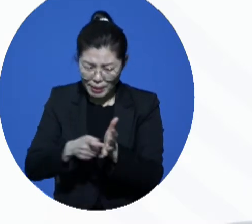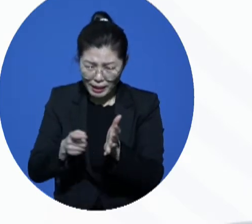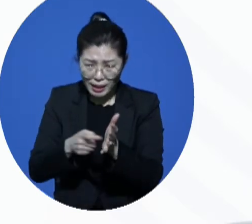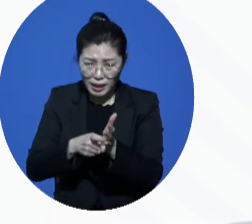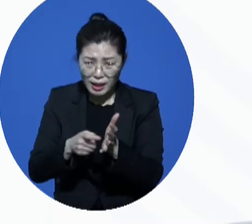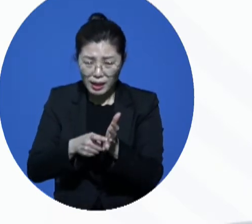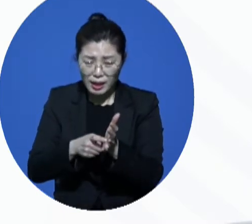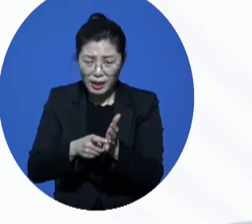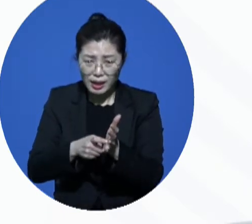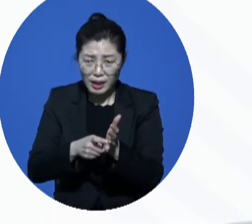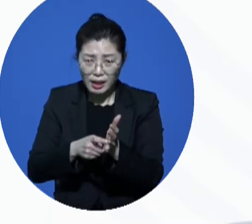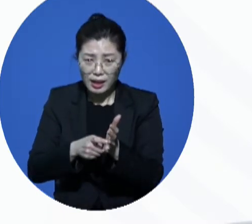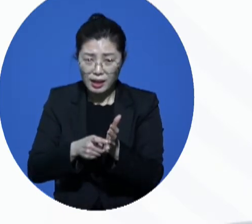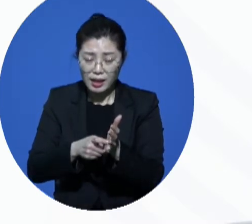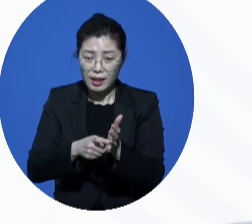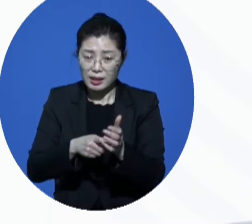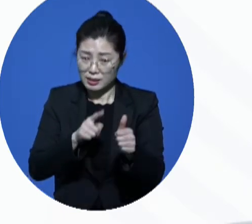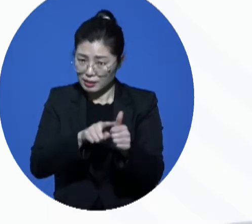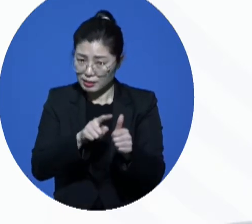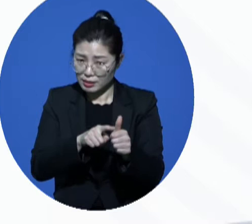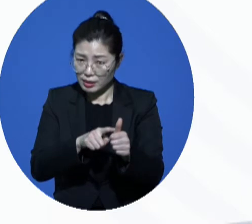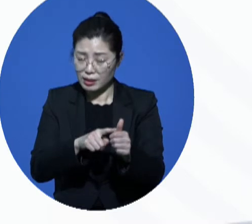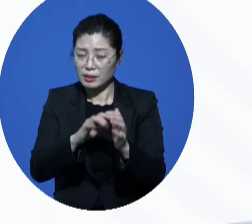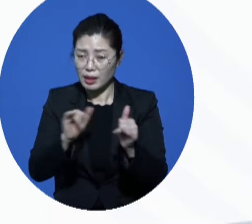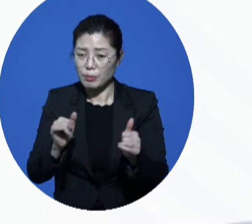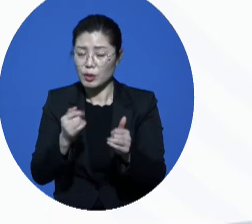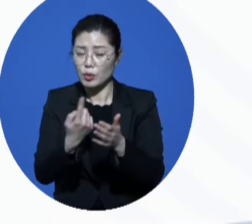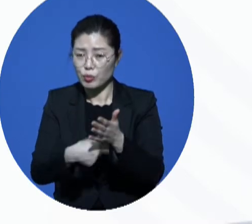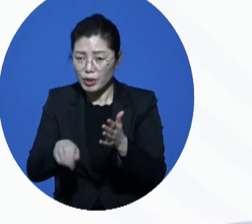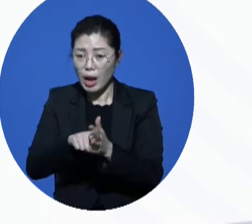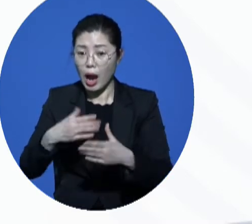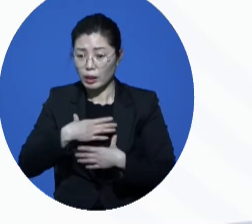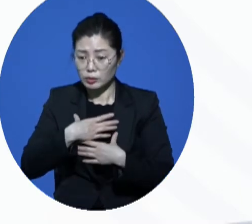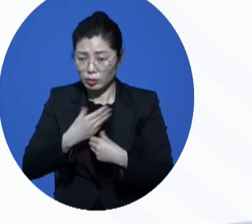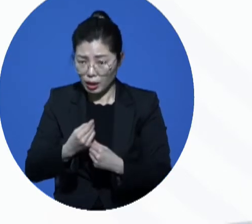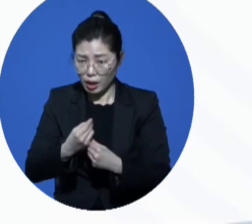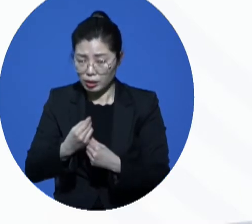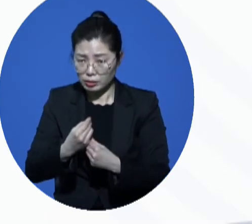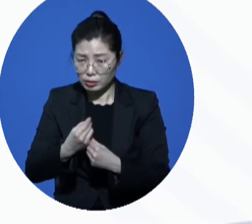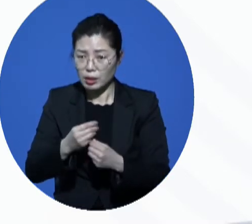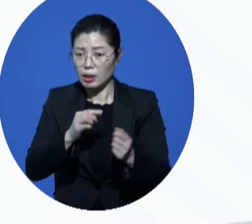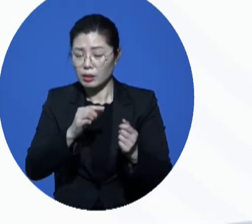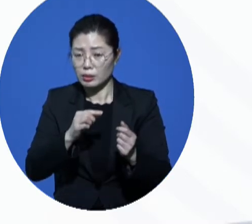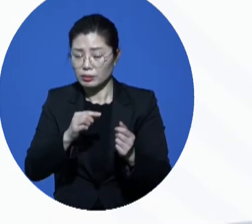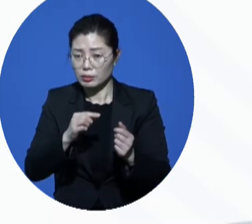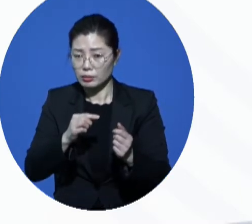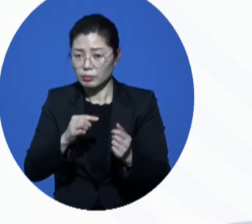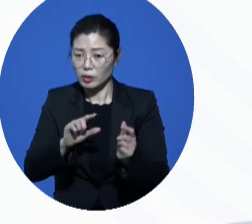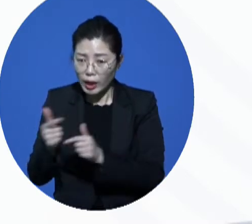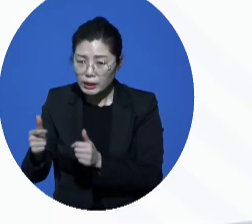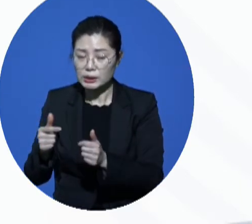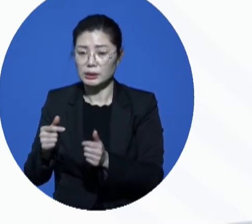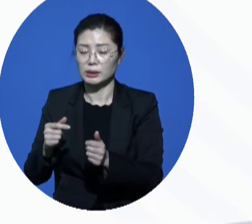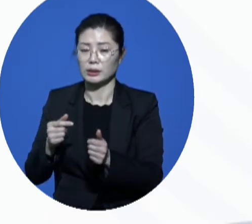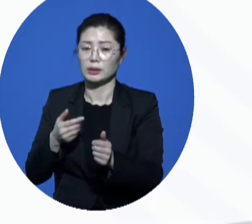긴급하게 즉시 이들을 위한 안전할 수 있는 인적 물적 자원을 제공하라는 내용이었습니다.